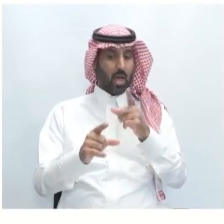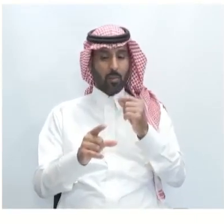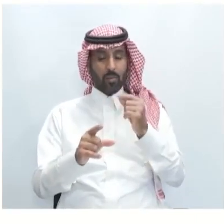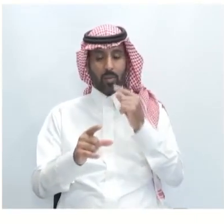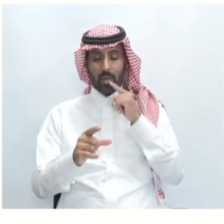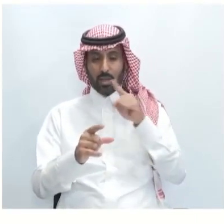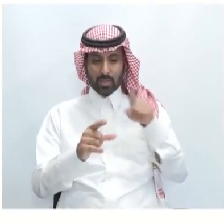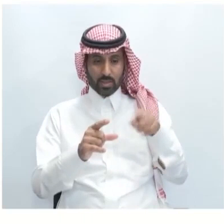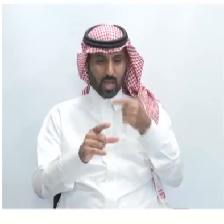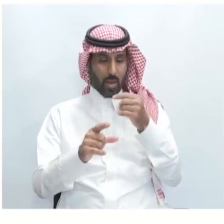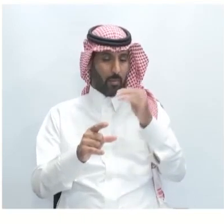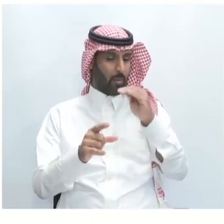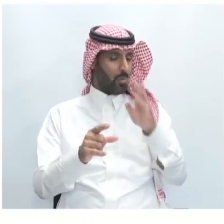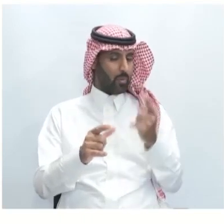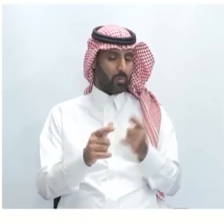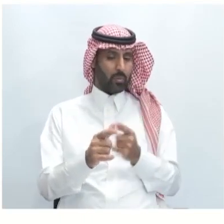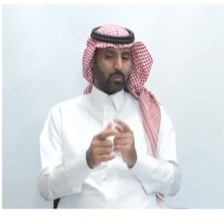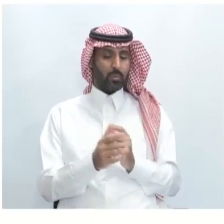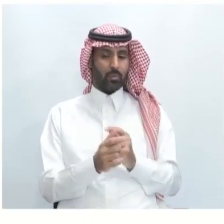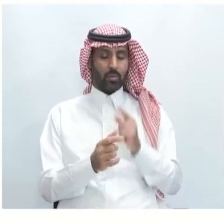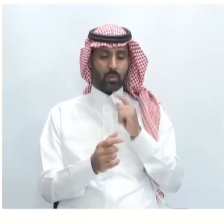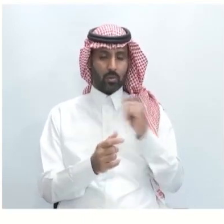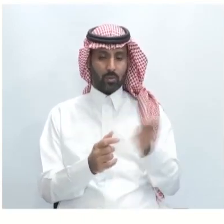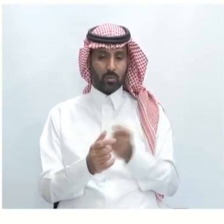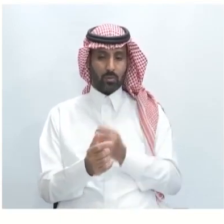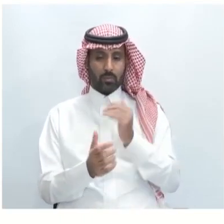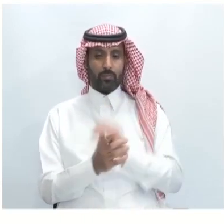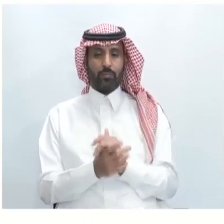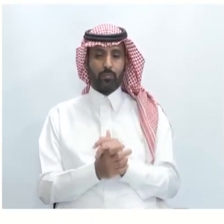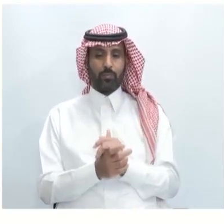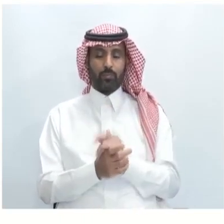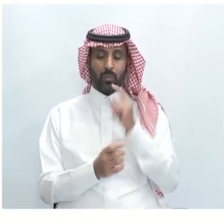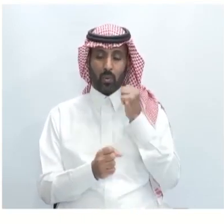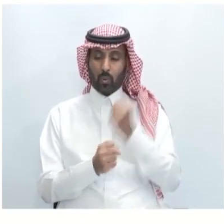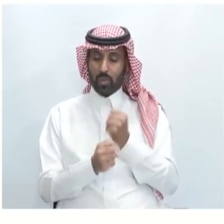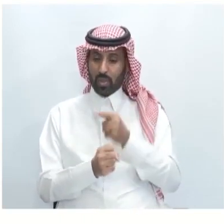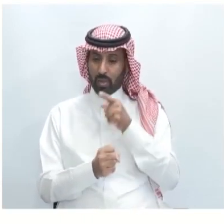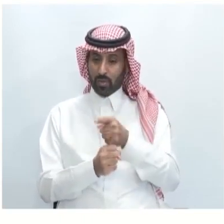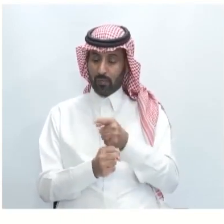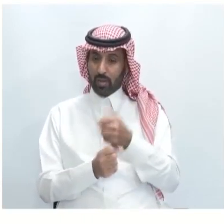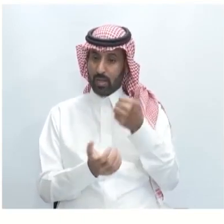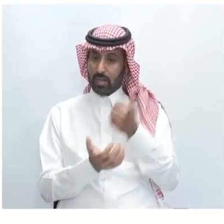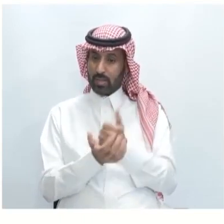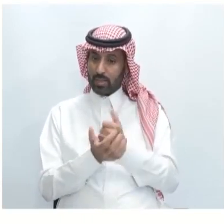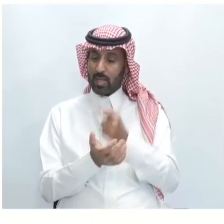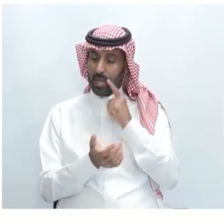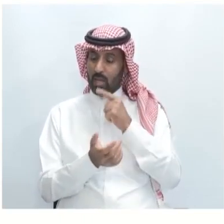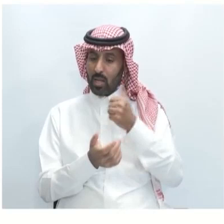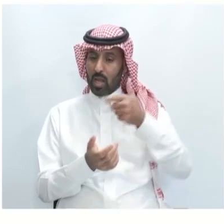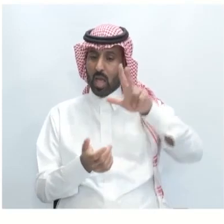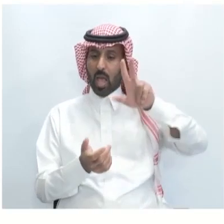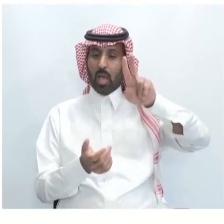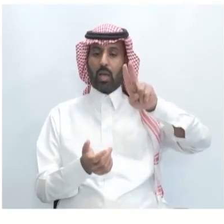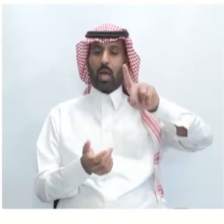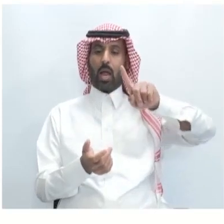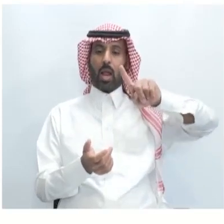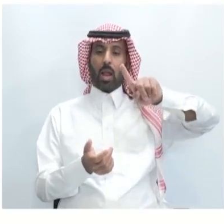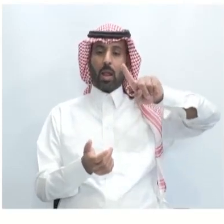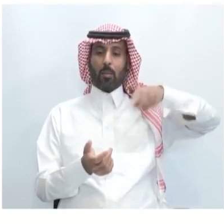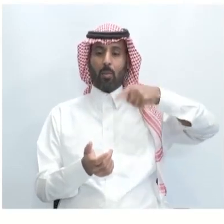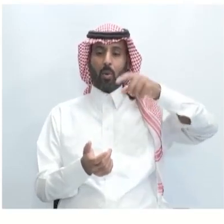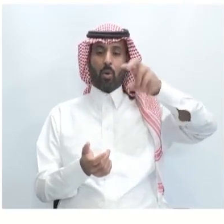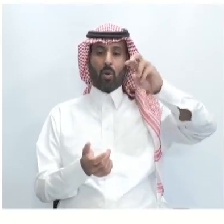رمز اجابه لاكمال الجمل او حل الاسئله الاتيه تعد الوظيفه الرئيسه للكربوهيدرات في المخلوقات الحيه